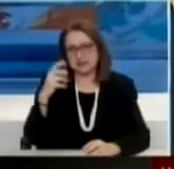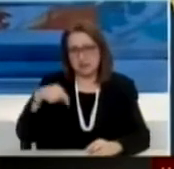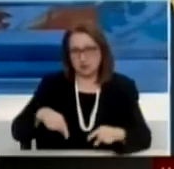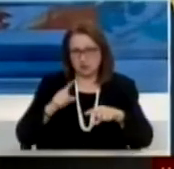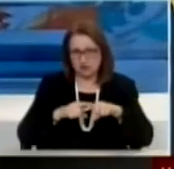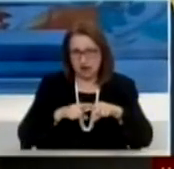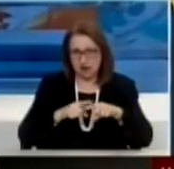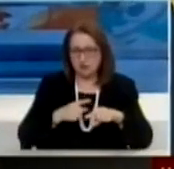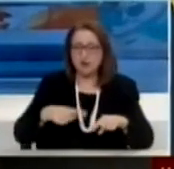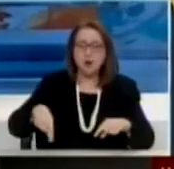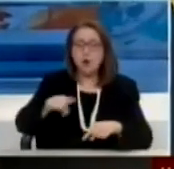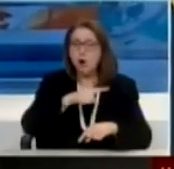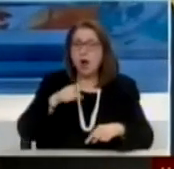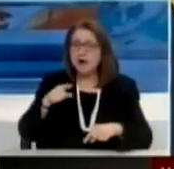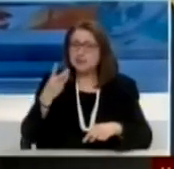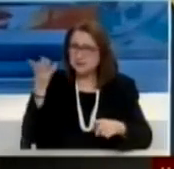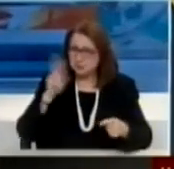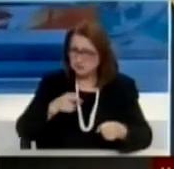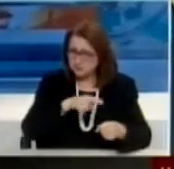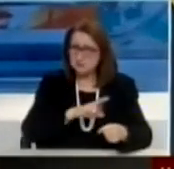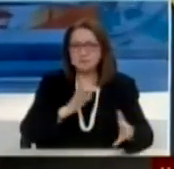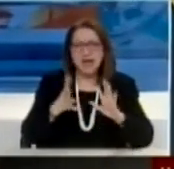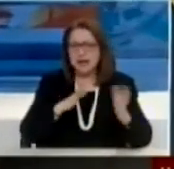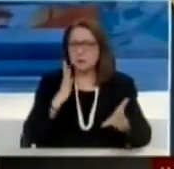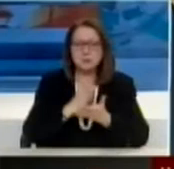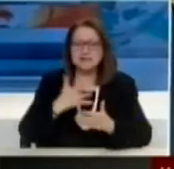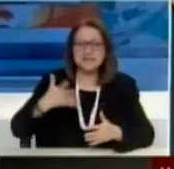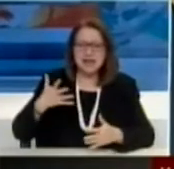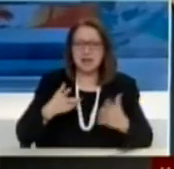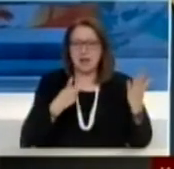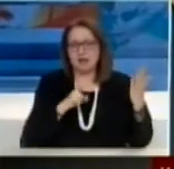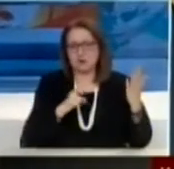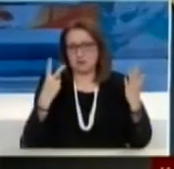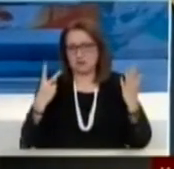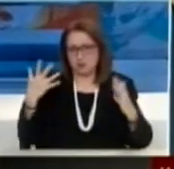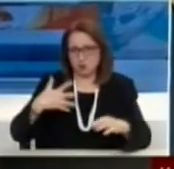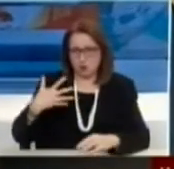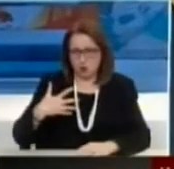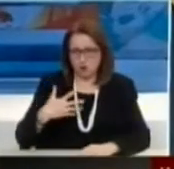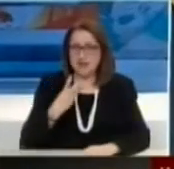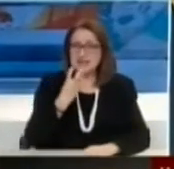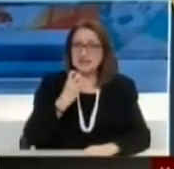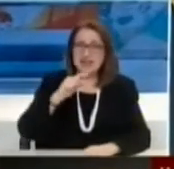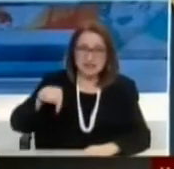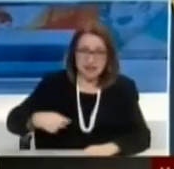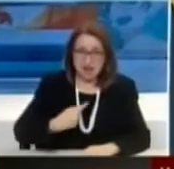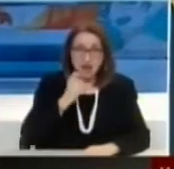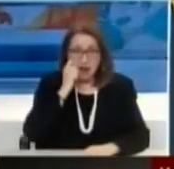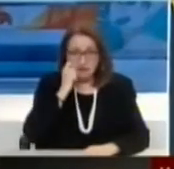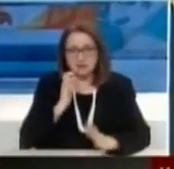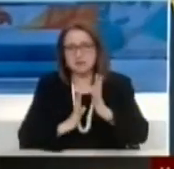μέση ηλικία των θανόντων συμπατριωτών μας ήταν τα 72 έτη, με 39 άνδρες και 14